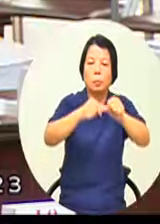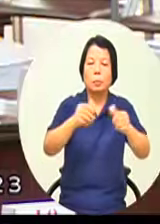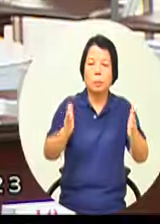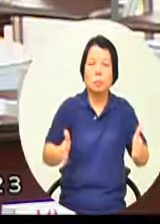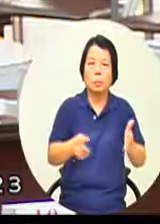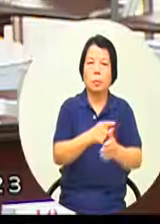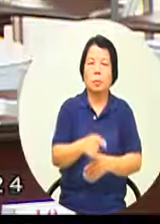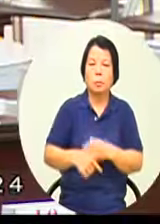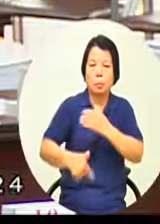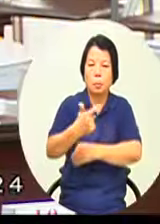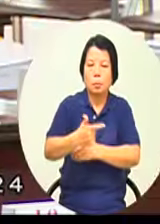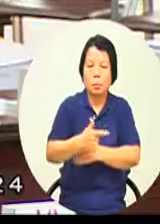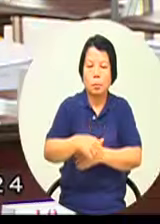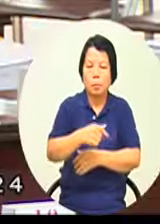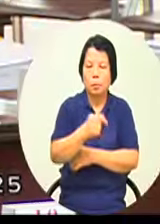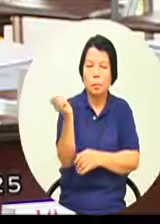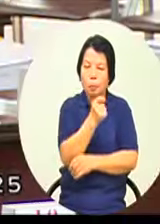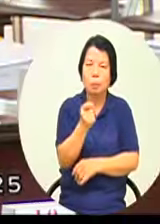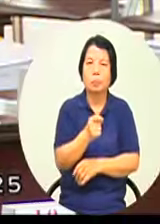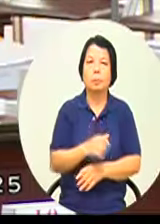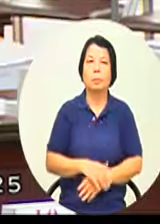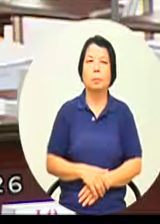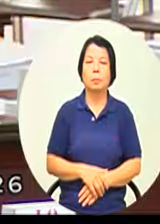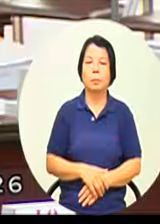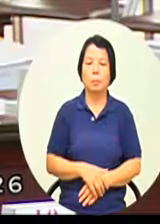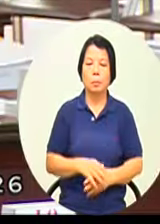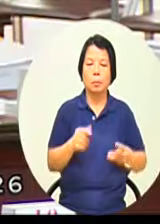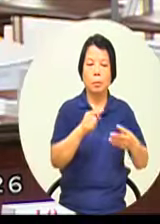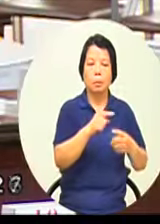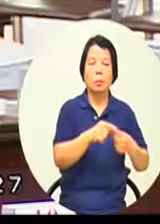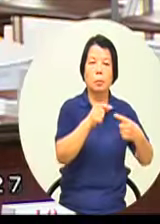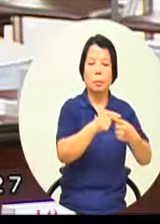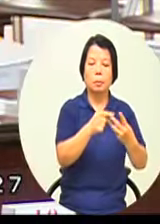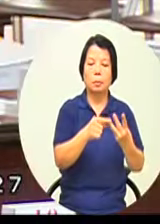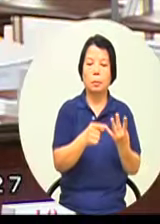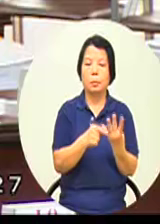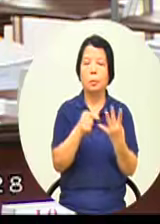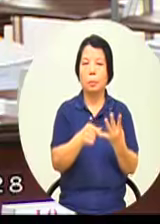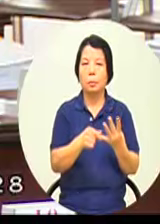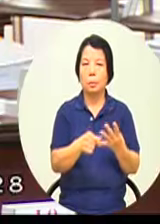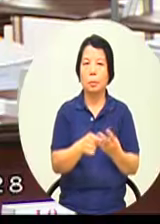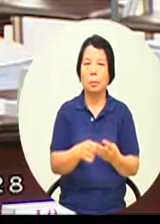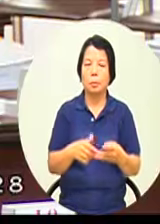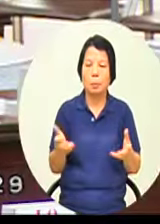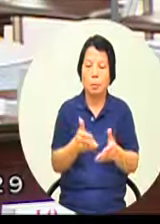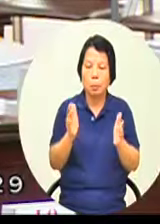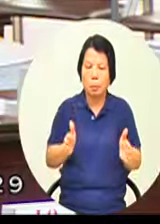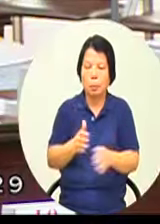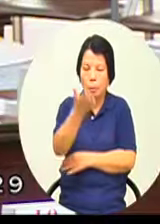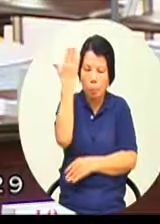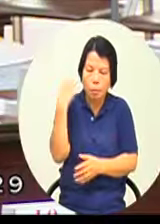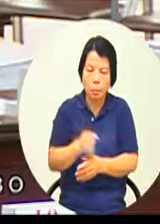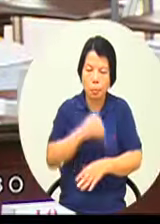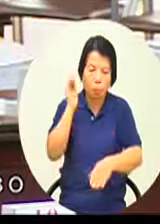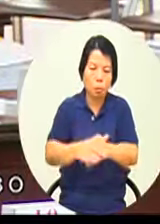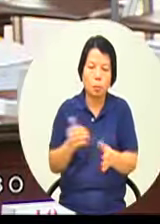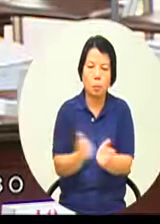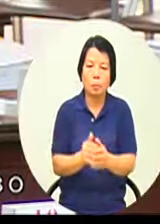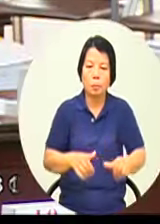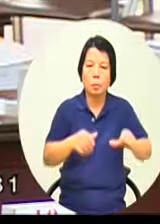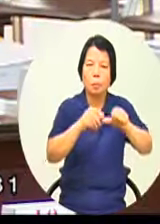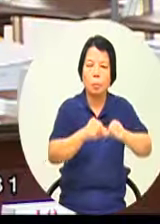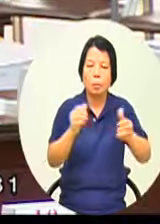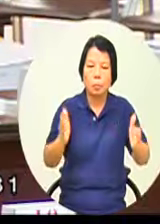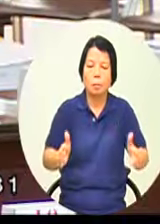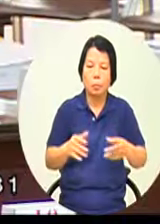度非常紧。哦，第一期啊，第四期的咧，当然，哦，都早期都完成啊。但是第五期、第